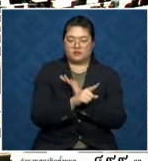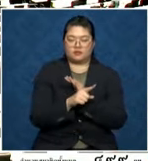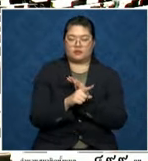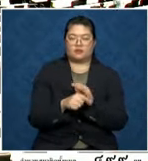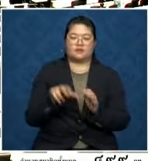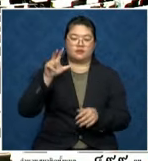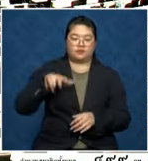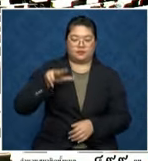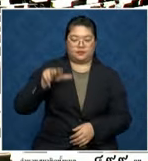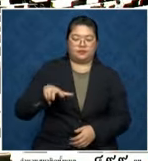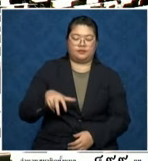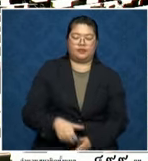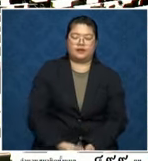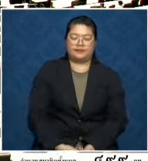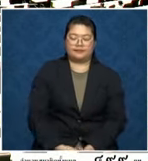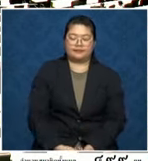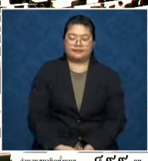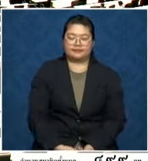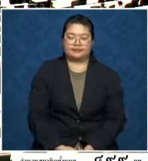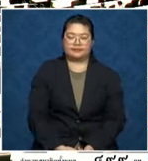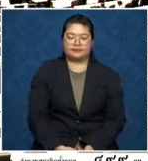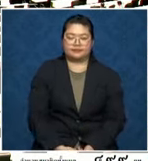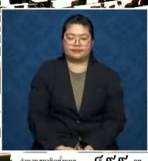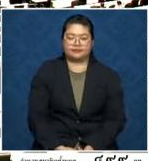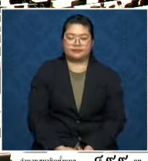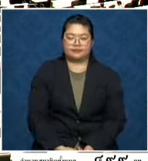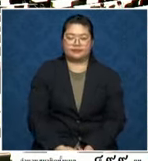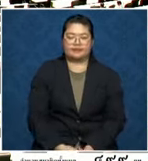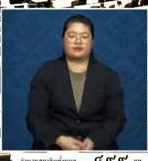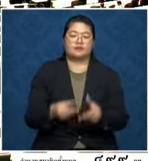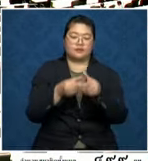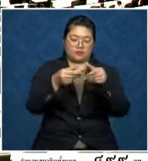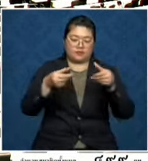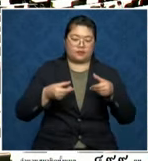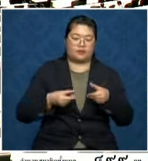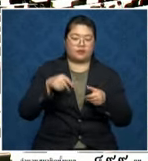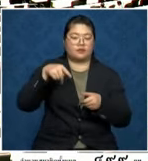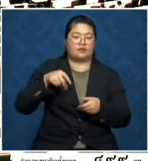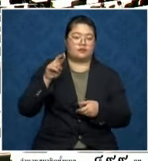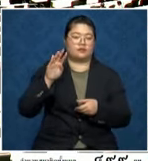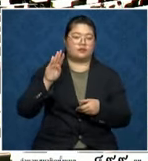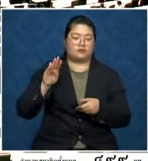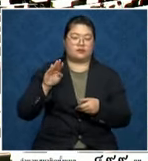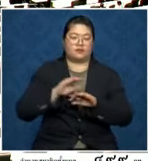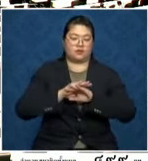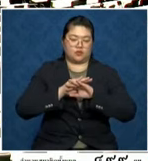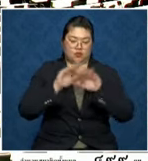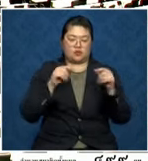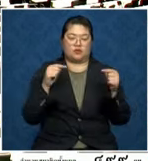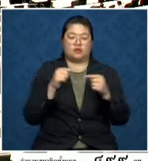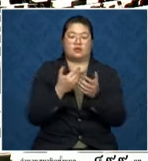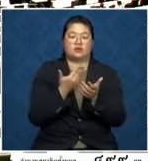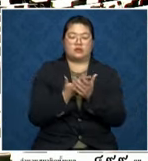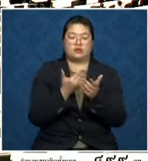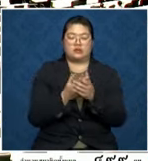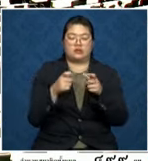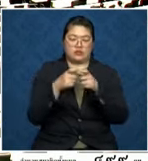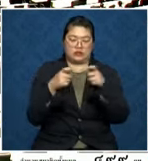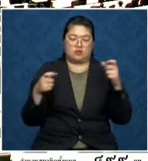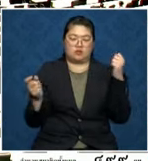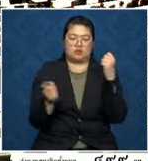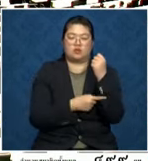พื่อไทยท่านประธานที่เคารพครับร่างพระราชบัญญัติยกเลิกพระราชบัญญัติว่าด้วยความผิดอันเกิด